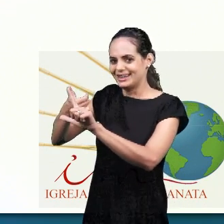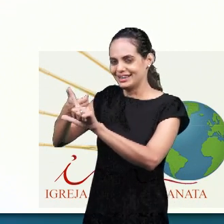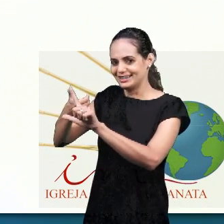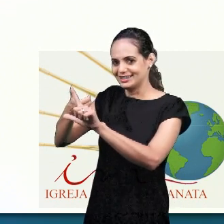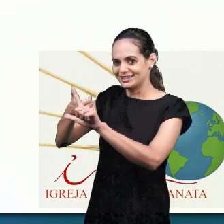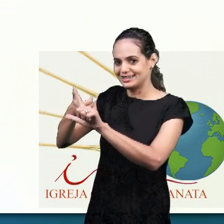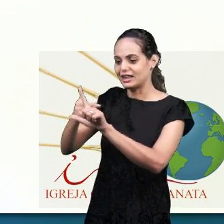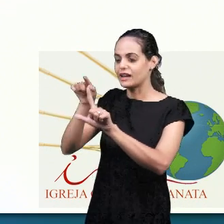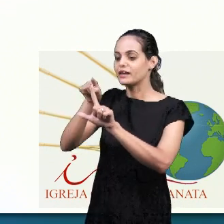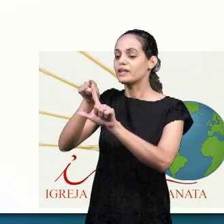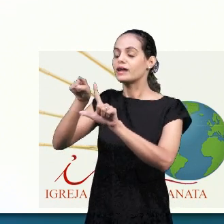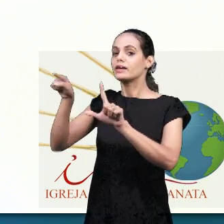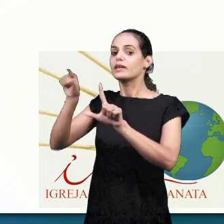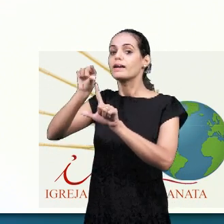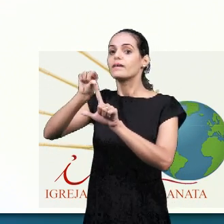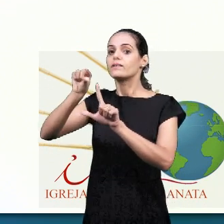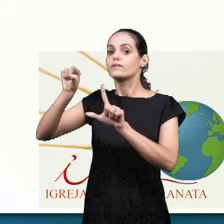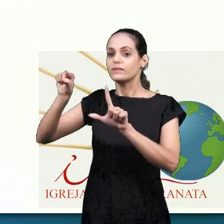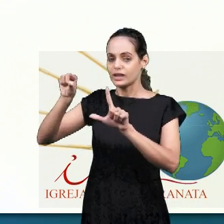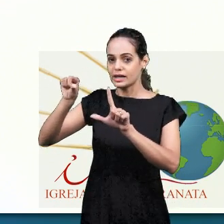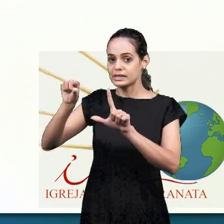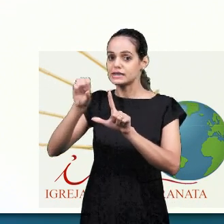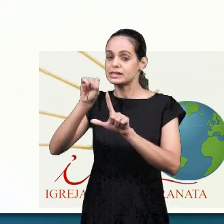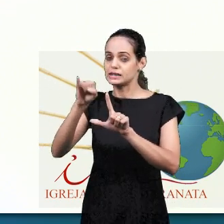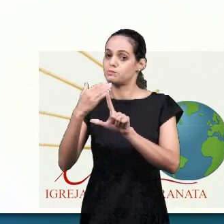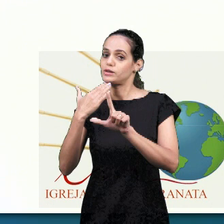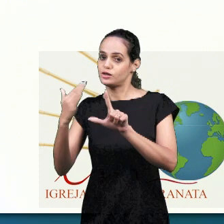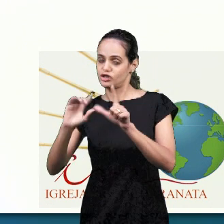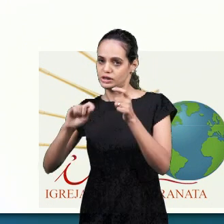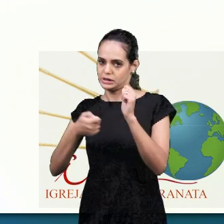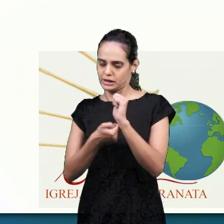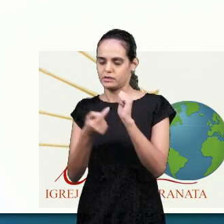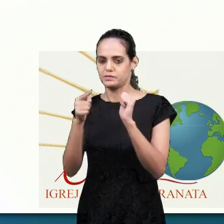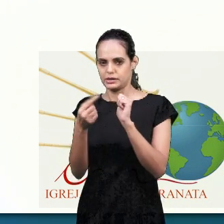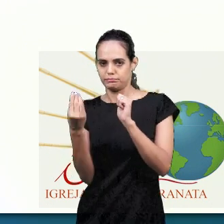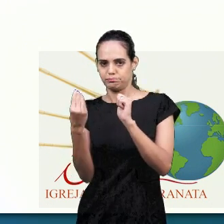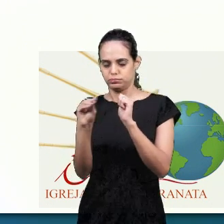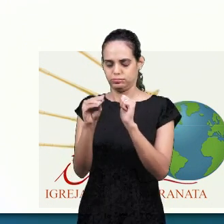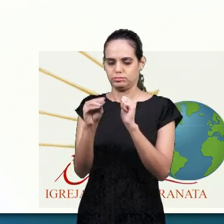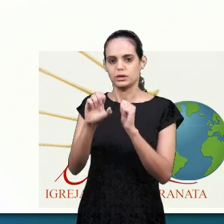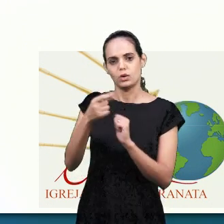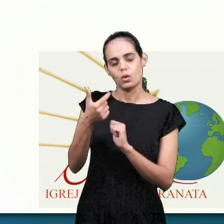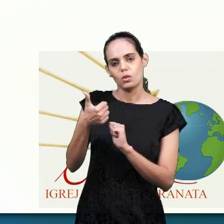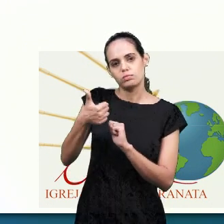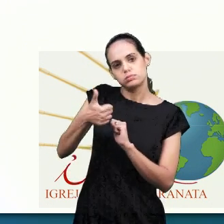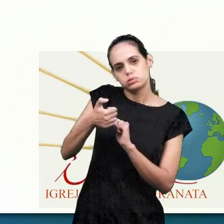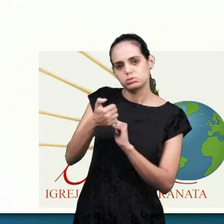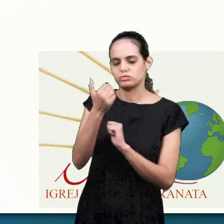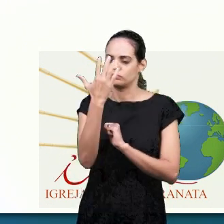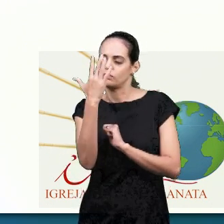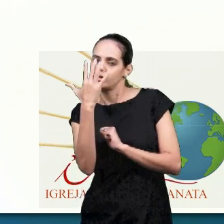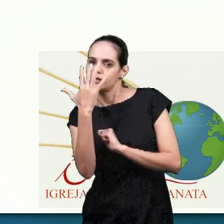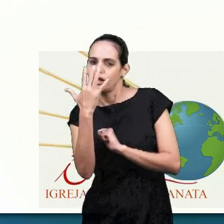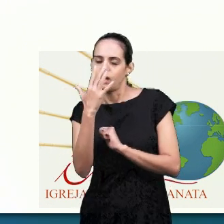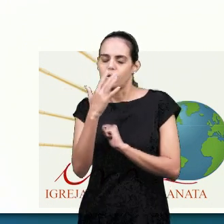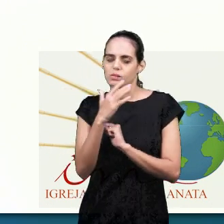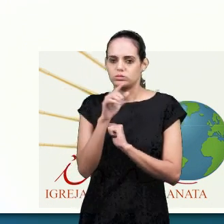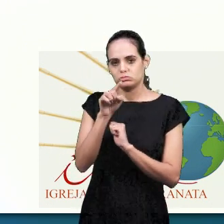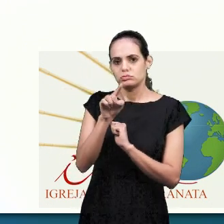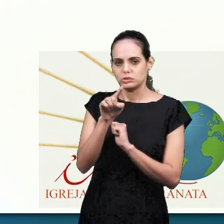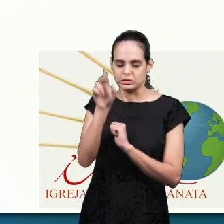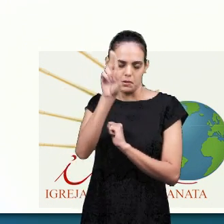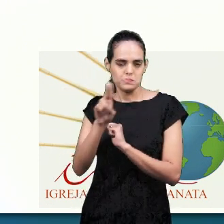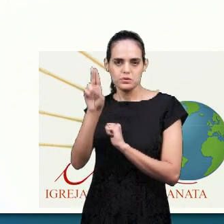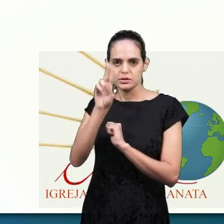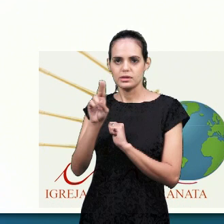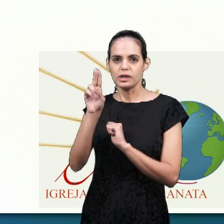phrase, accéder le lien. Là, vous cliquez sur le lien. Si votre smartphone est protégé par un code, quelque chose, vous